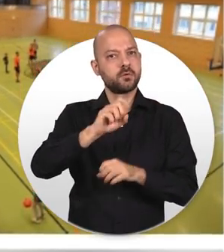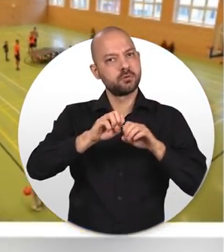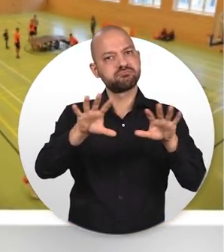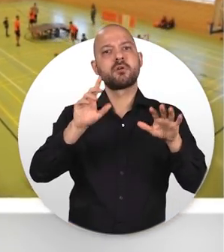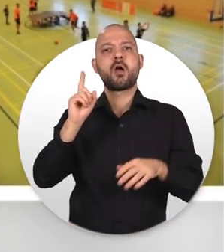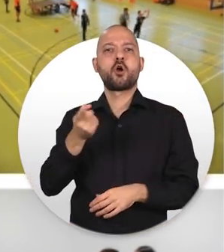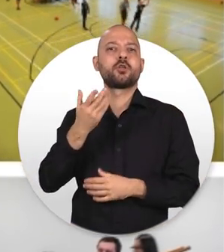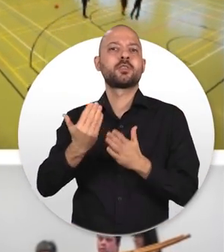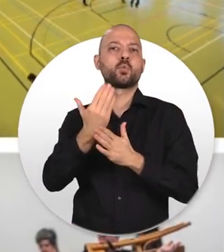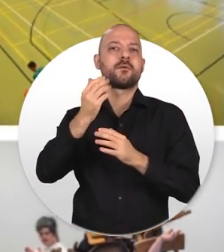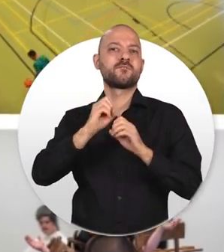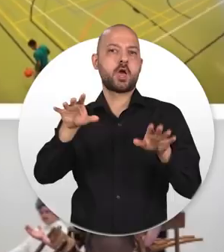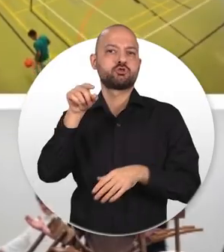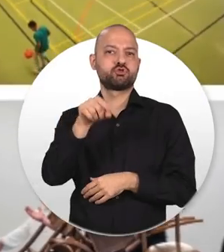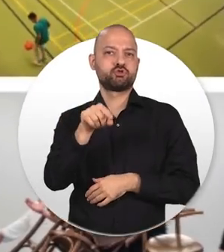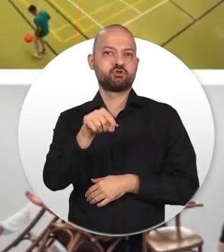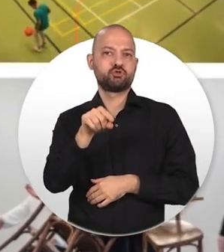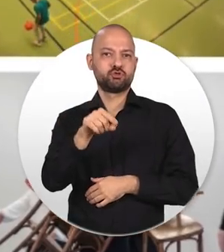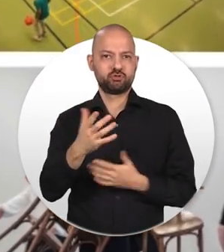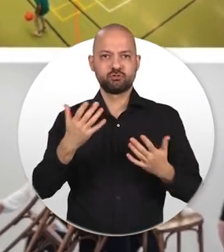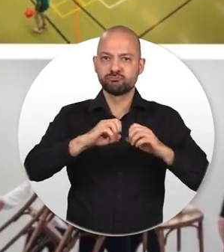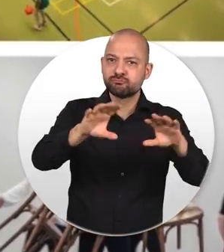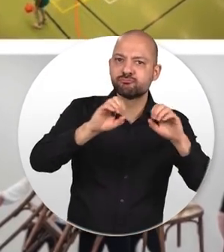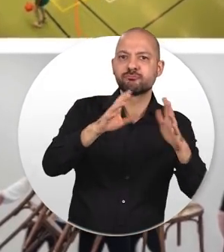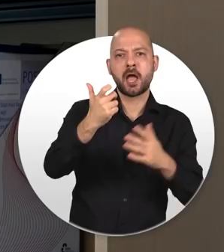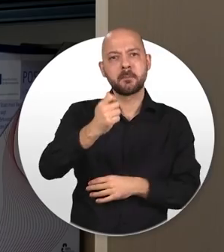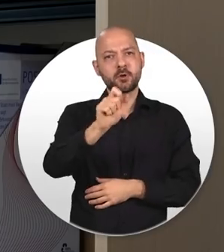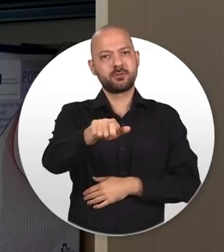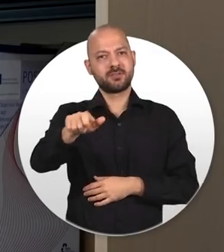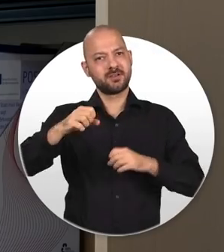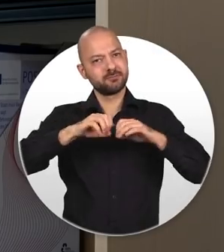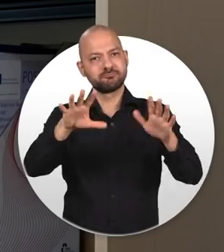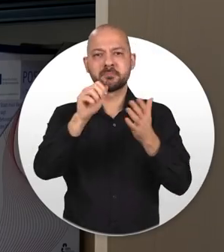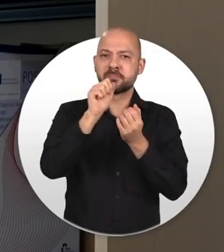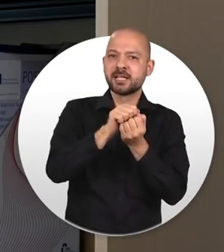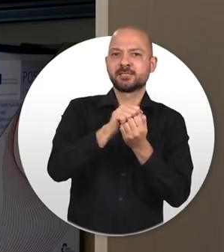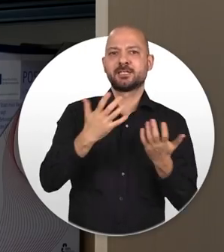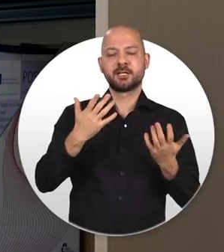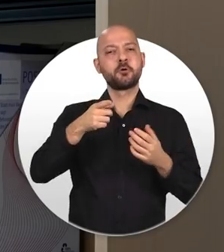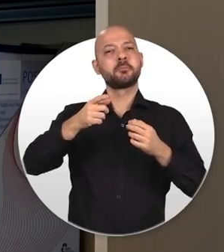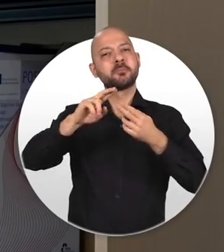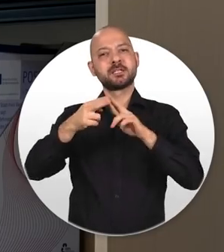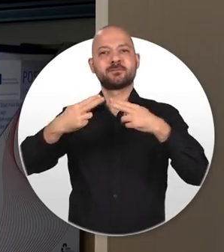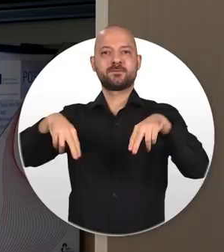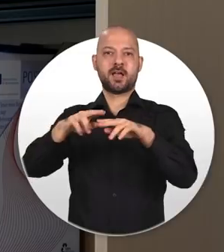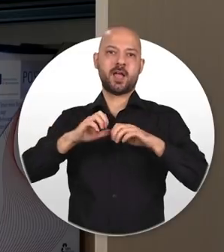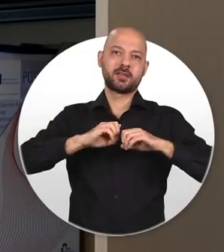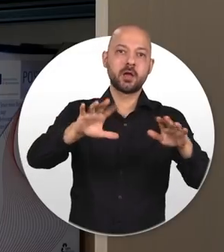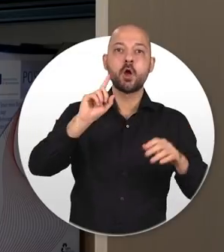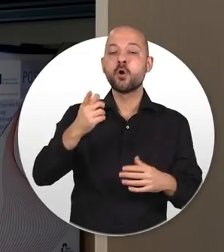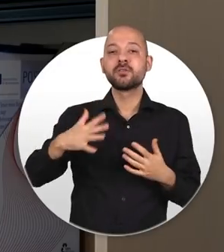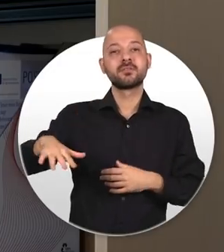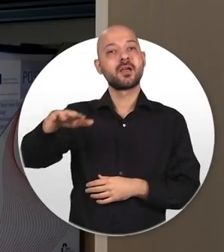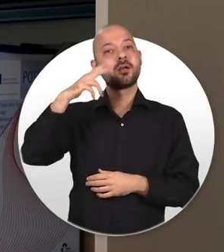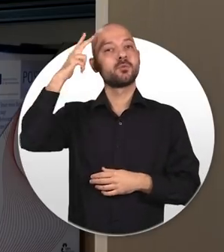und Member-Assoziationen, und wir senden auch nationale Radiospotte für die ganze Bevölkerung. Auch publizieren wir mehr